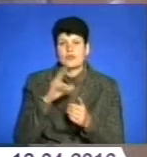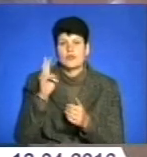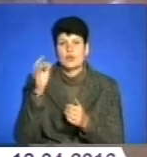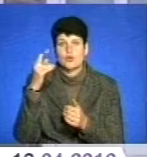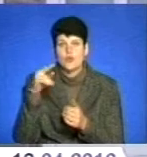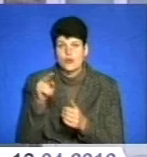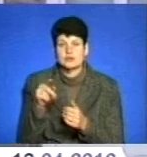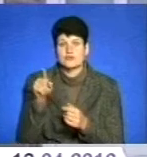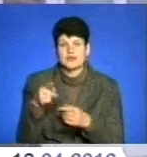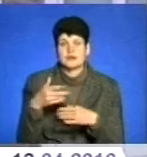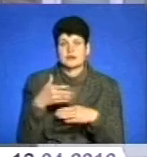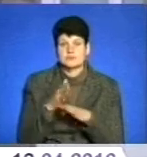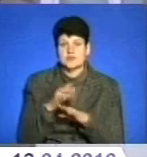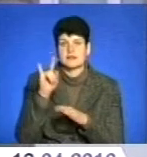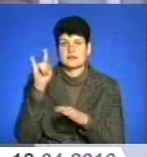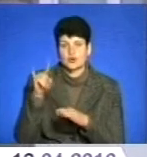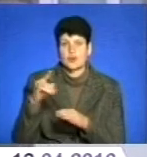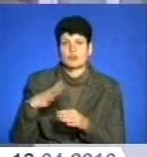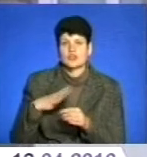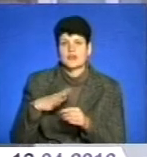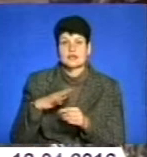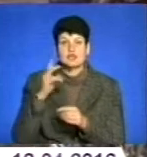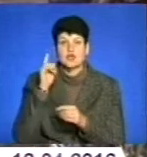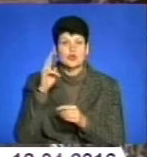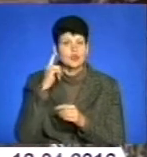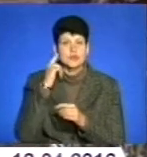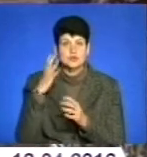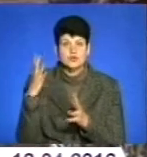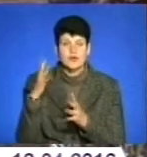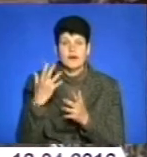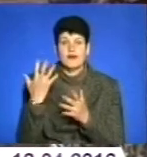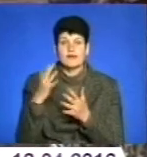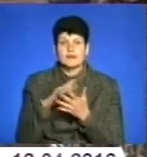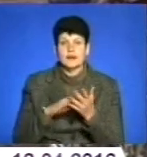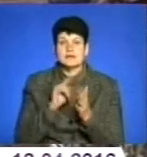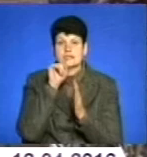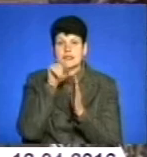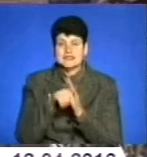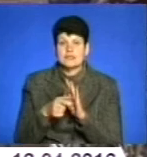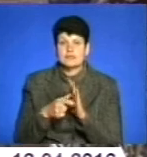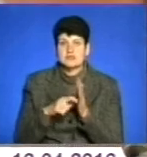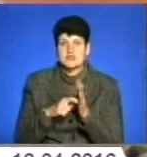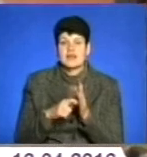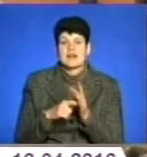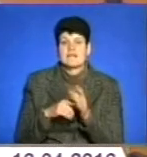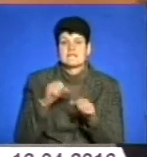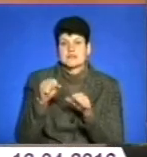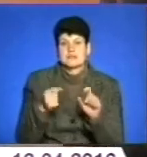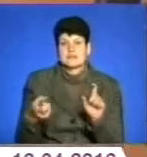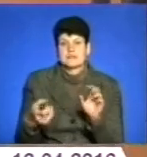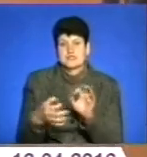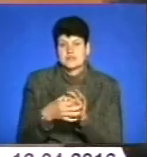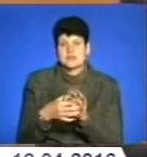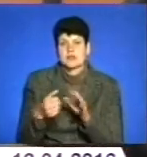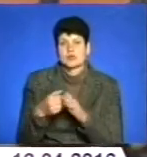зайти у під'їзд, вибили шибу та зачекали, чи ніхто не почув. Далі залізли в приміщення. Велосипеди були пристібнуті захисними тросами